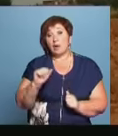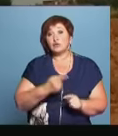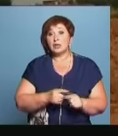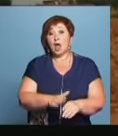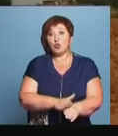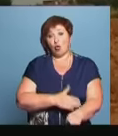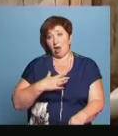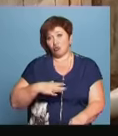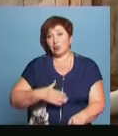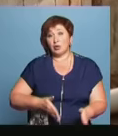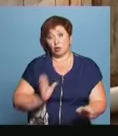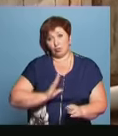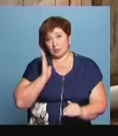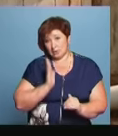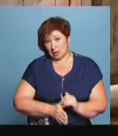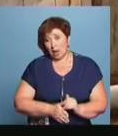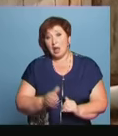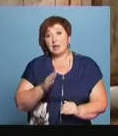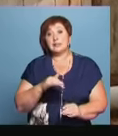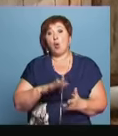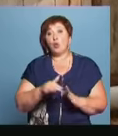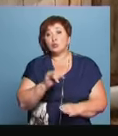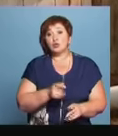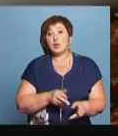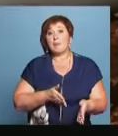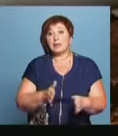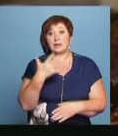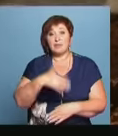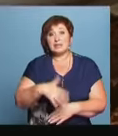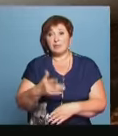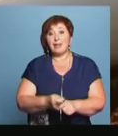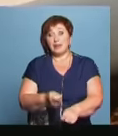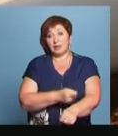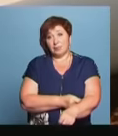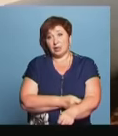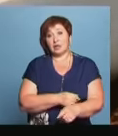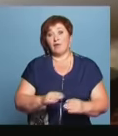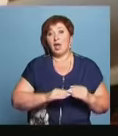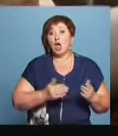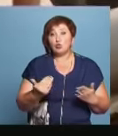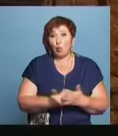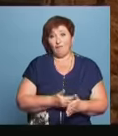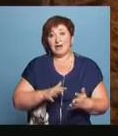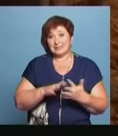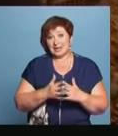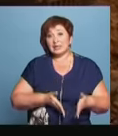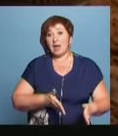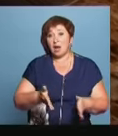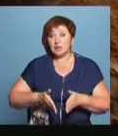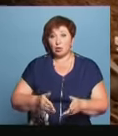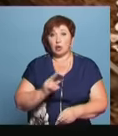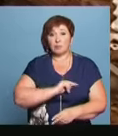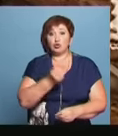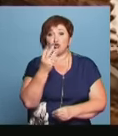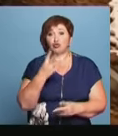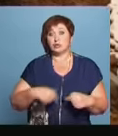долгожданная дорога будет сдана. В целом в Удмуртии сегодня прокладывается 55 километров новых сельских дорог. Работы на всех 14